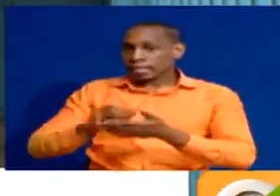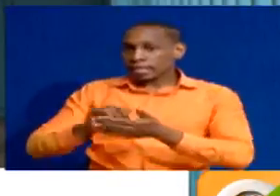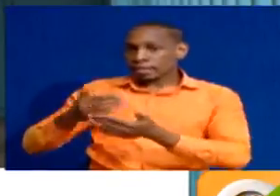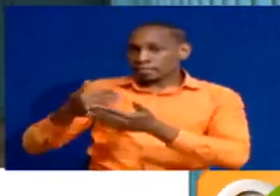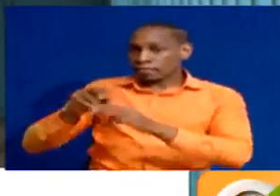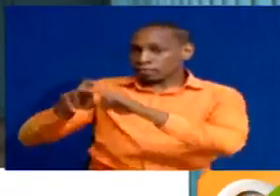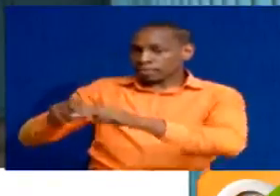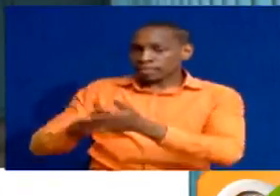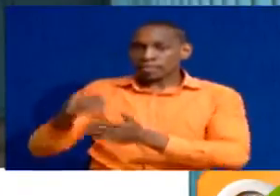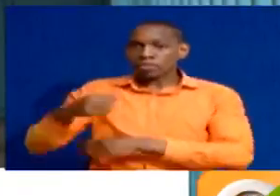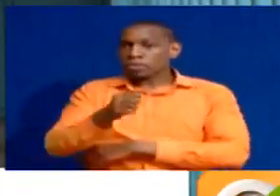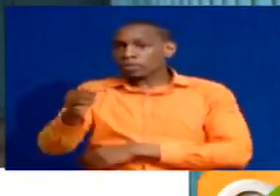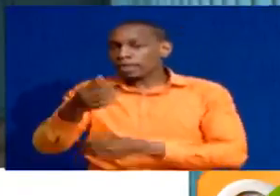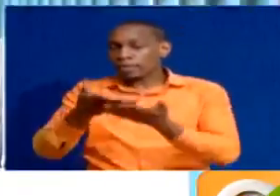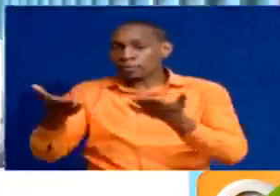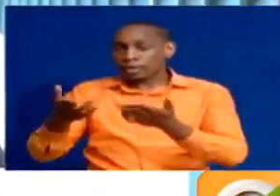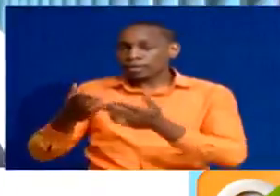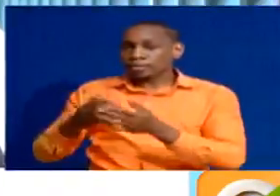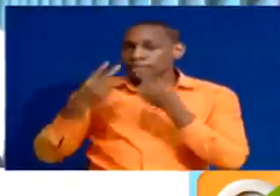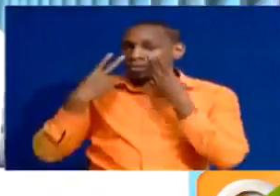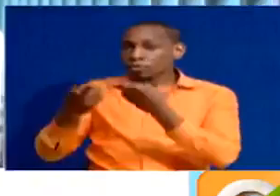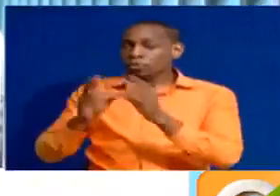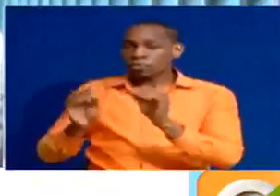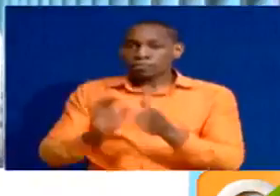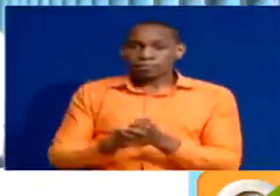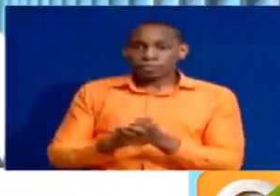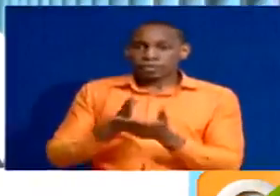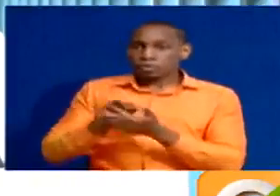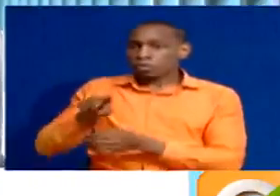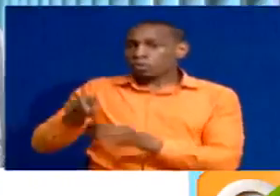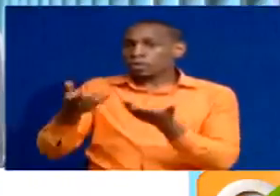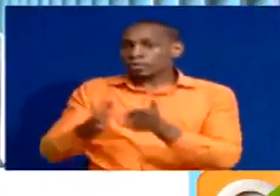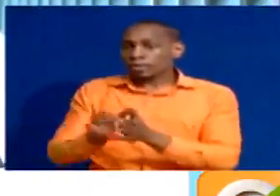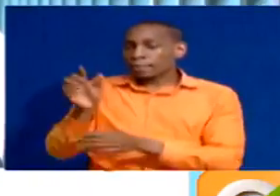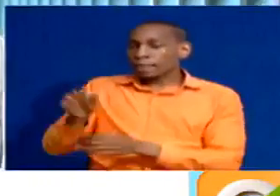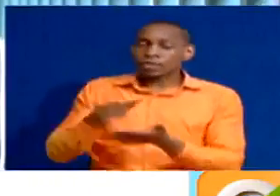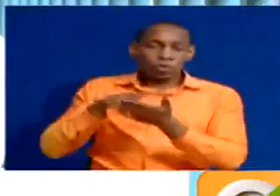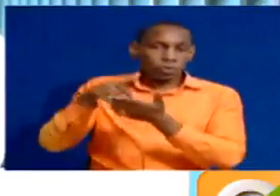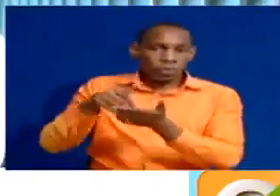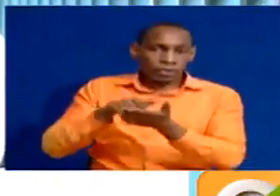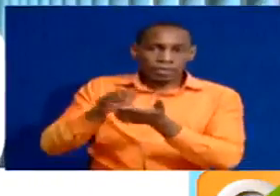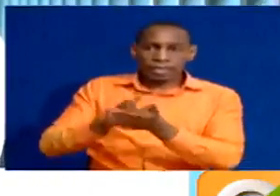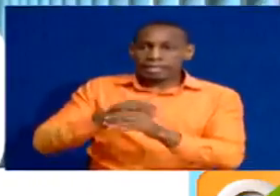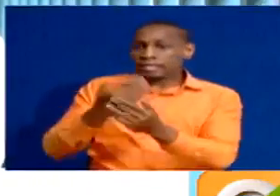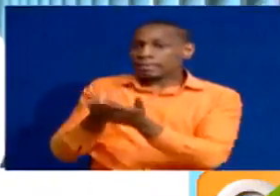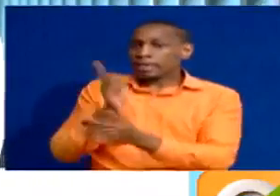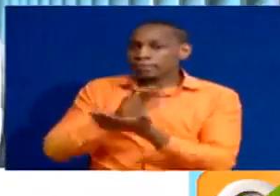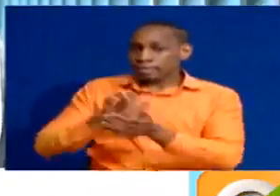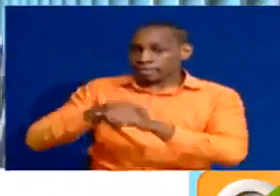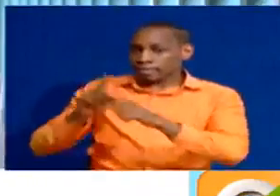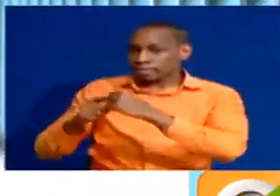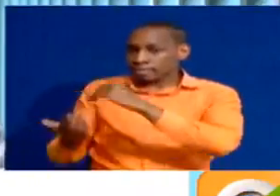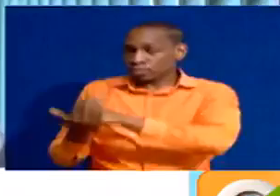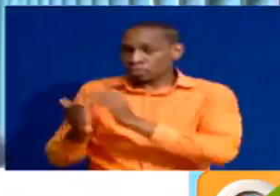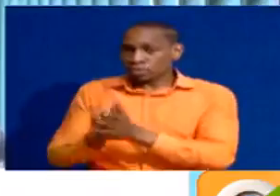nilimwacha, nikazunguka kwote, sikumpata. Akasema na ametembea namna gani? Kwa maana ni mtu ambaye alikuwa weak. Hata hiyo time nilifika hapo 6 in the